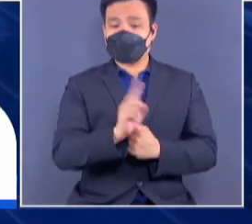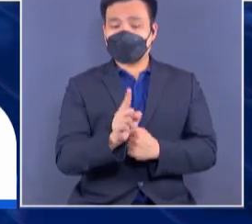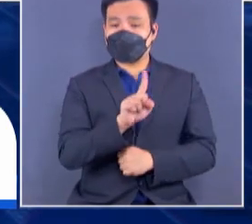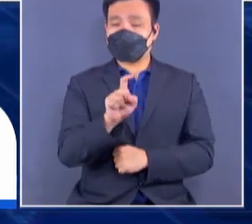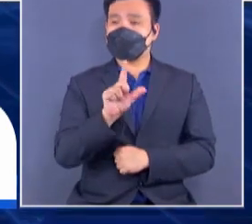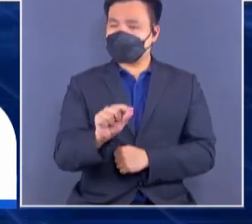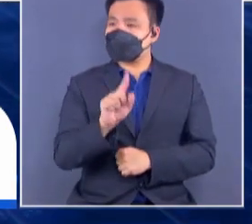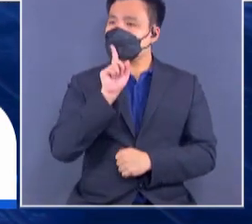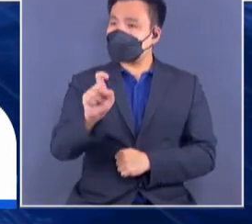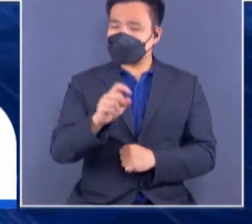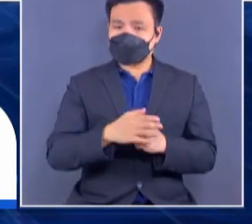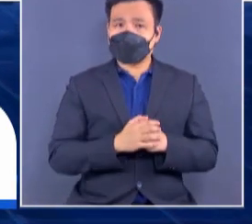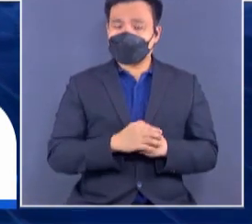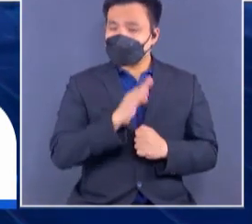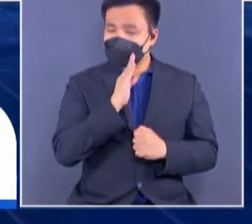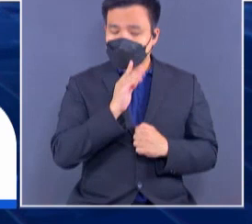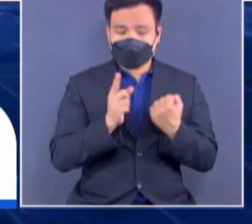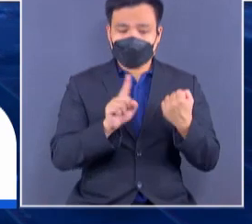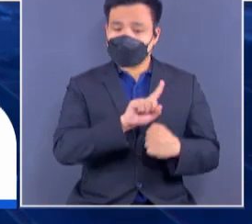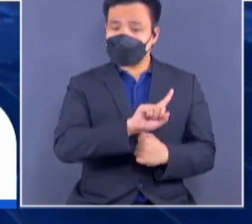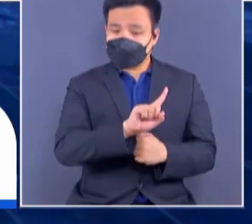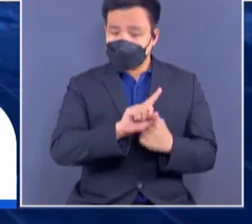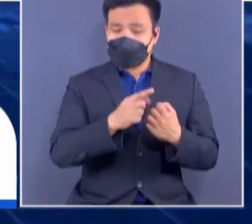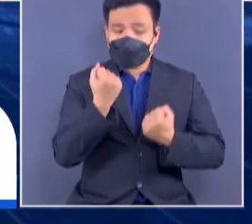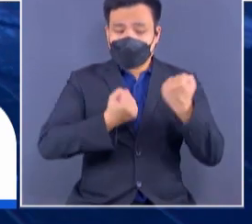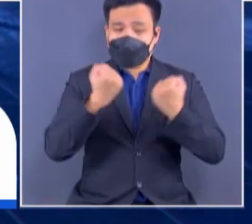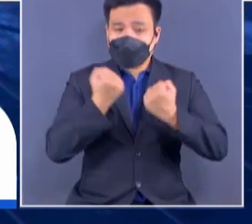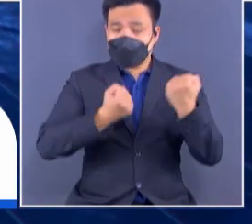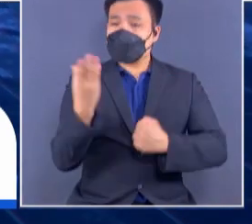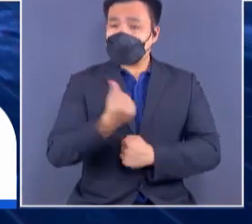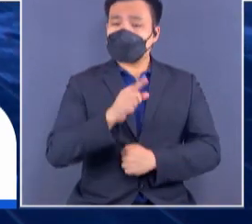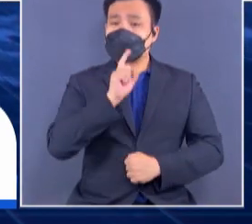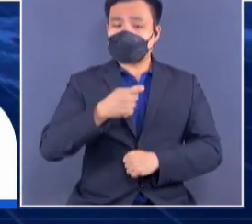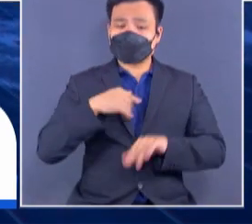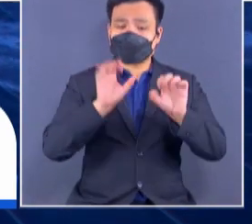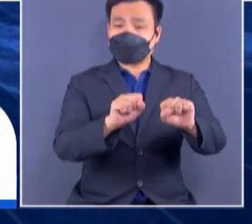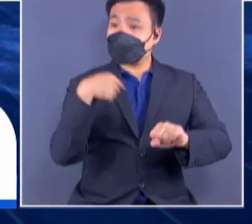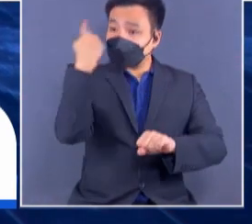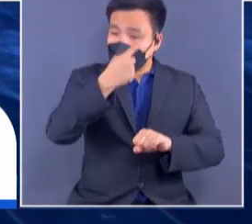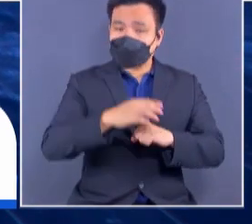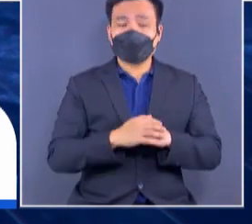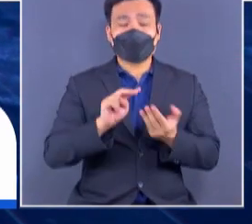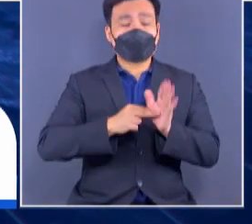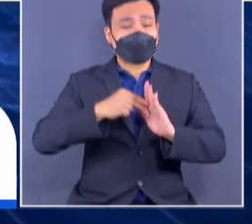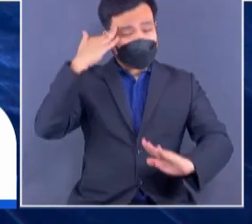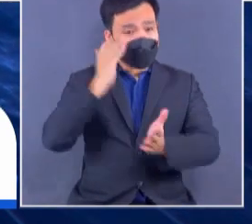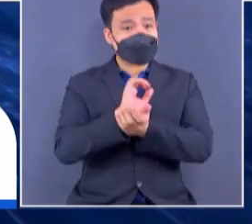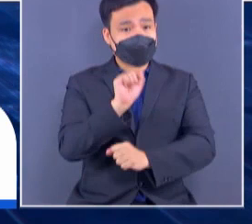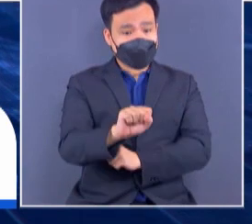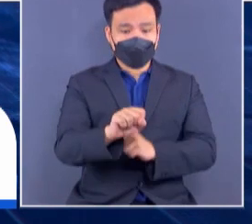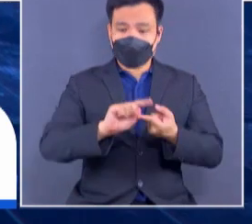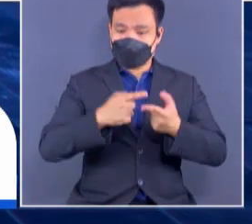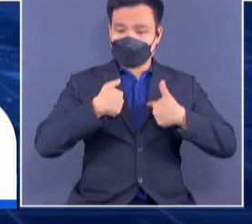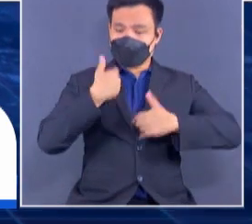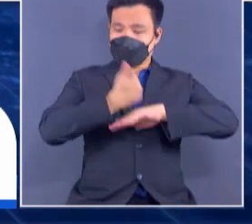ใคร มาถึงยังไง ถามย้อนกลับเนี้ยหรอ ถามย้อนกลับตำรวจต้องเป็นคนจับ ไม่ใช่ รัฐมนตรีคมน